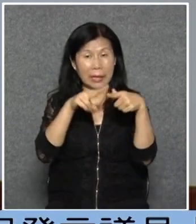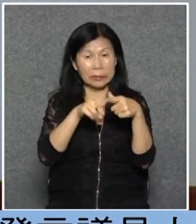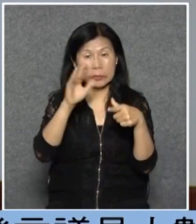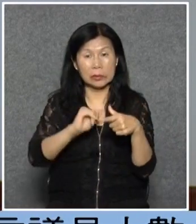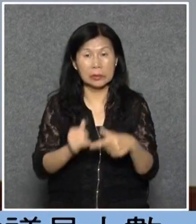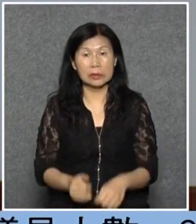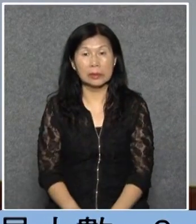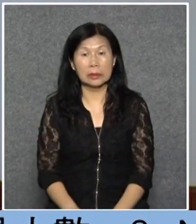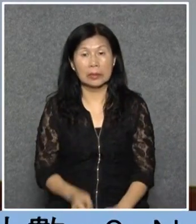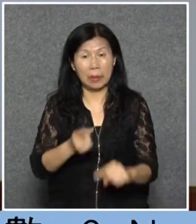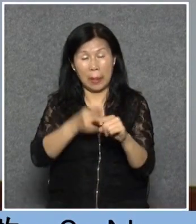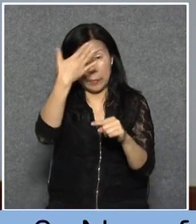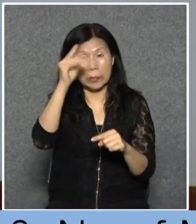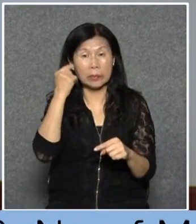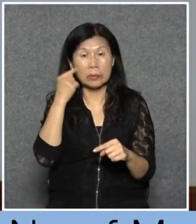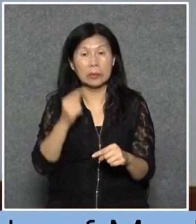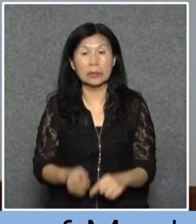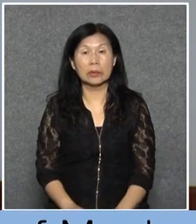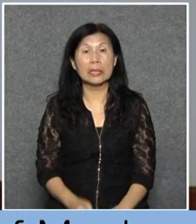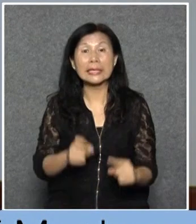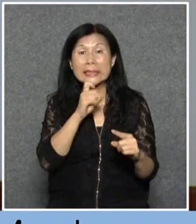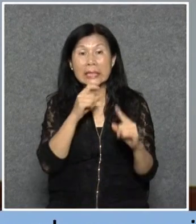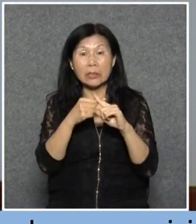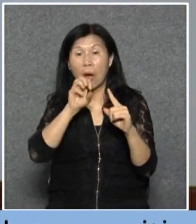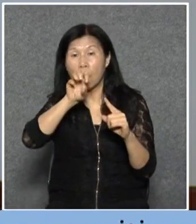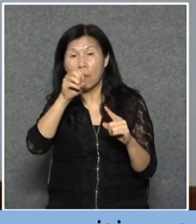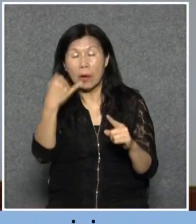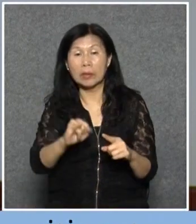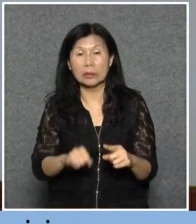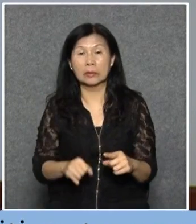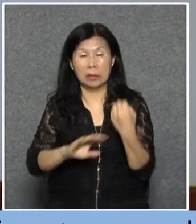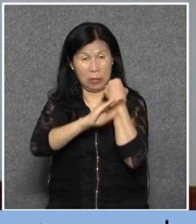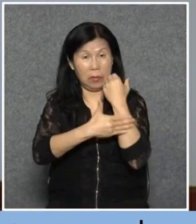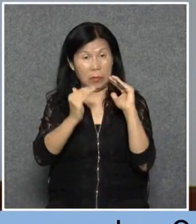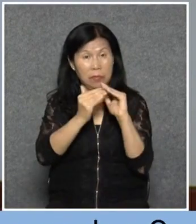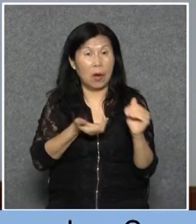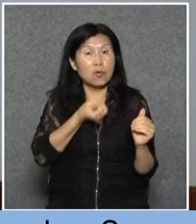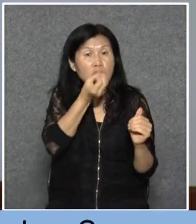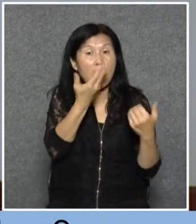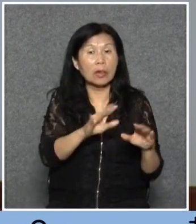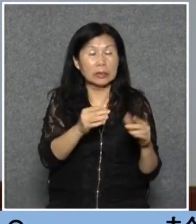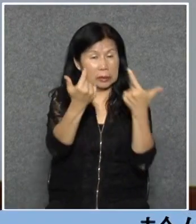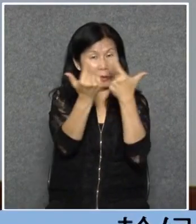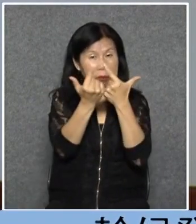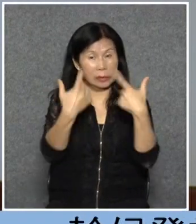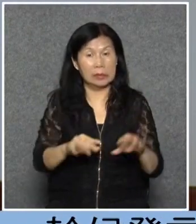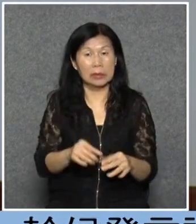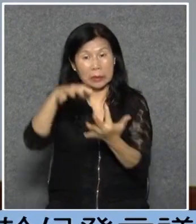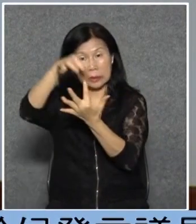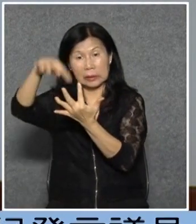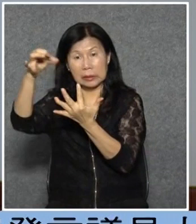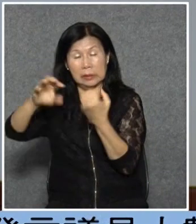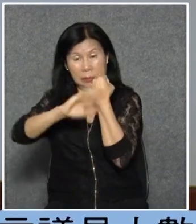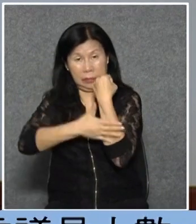咁其實知道咗都，而家有人俾人哋話嘢都唔啱啊！向法院提起訴訟，選擇律